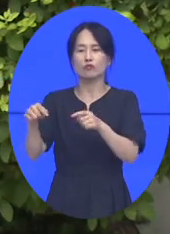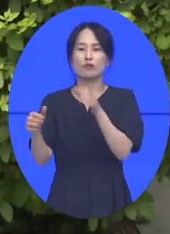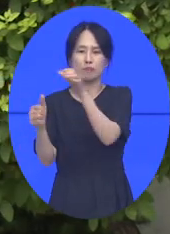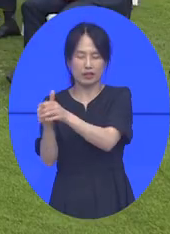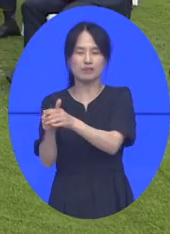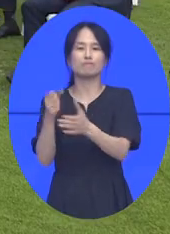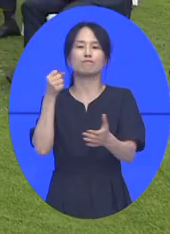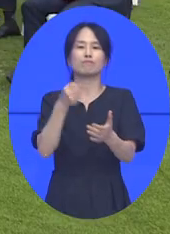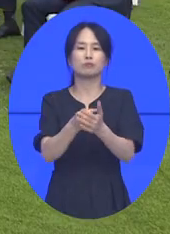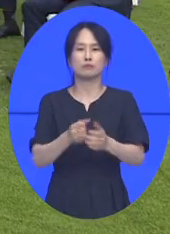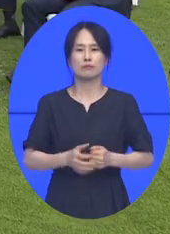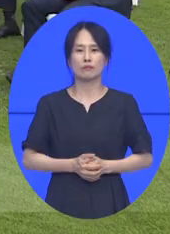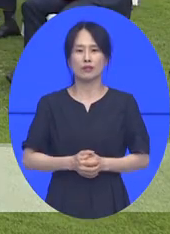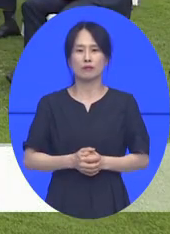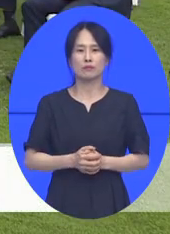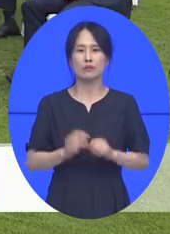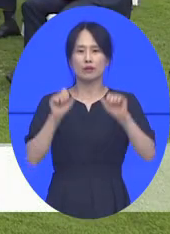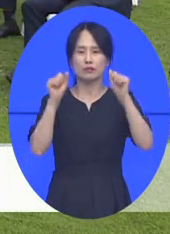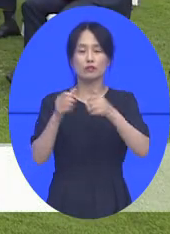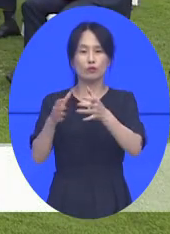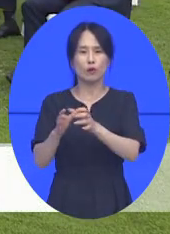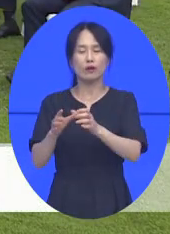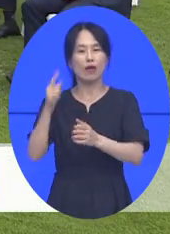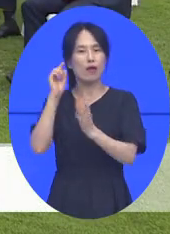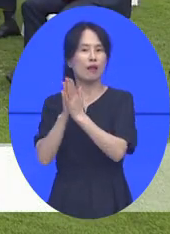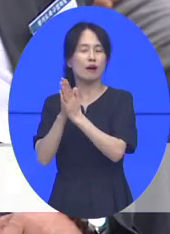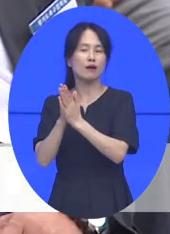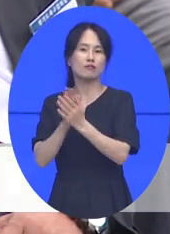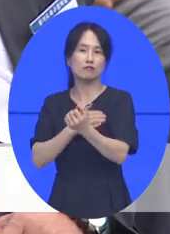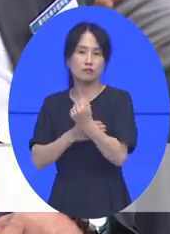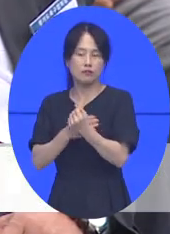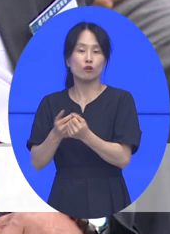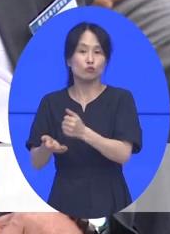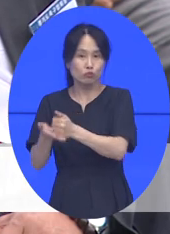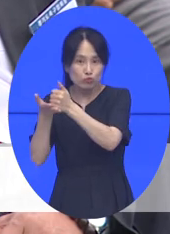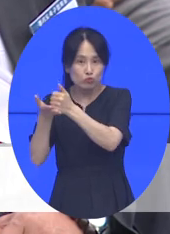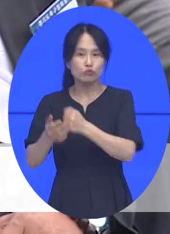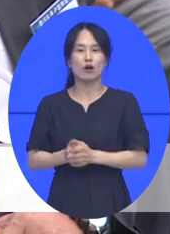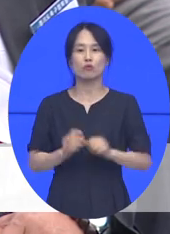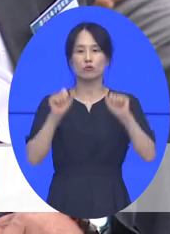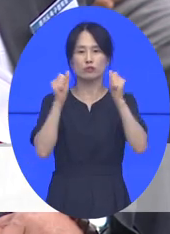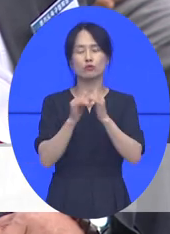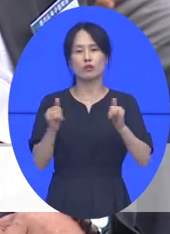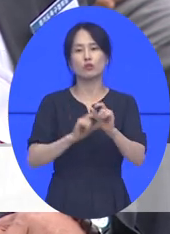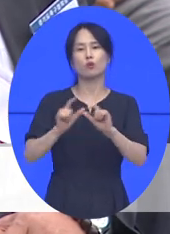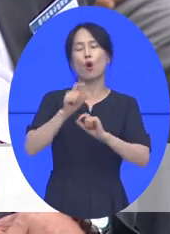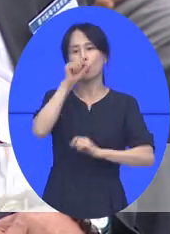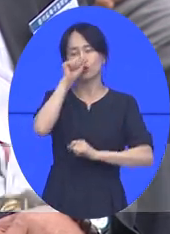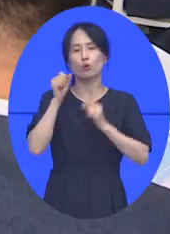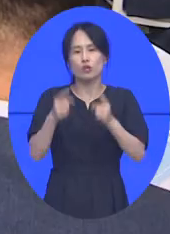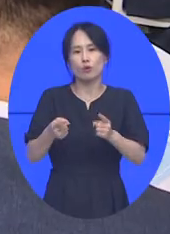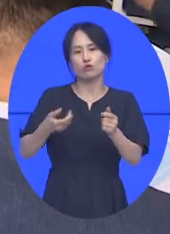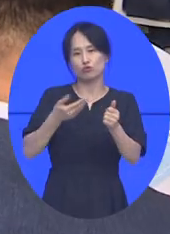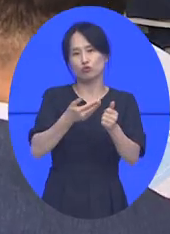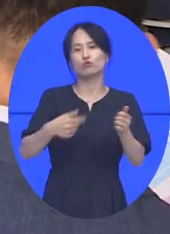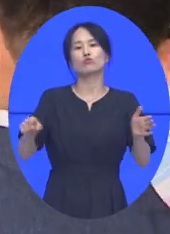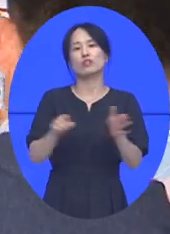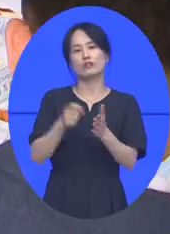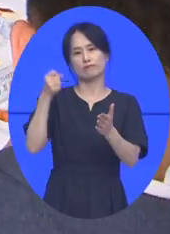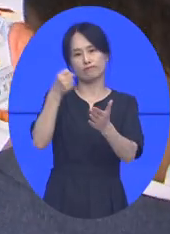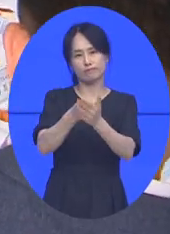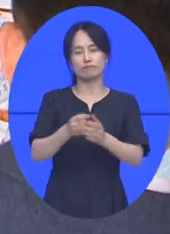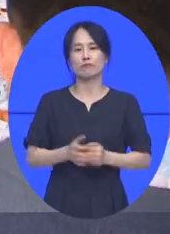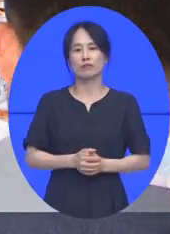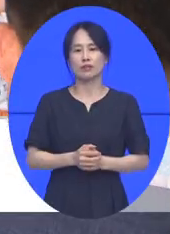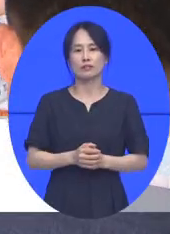이관하도록 하겠습니다. 도체육회의 자율성을 존중하고 체육인들에게 더 나은 기회를 제공하기 위한 결정입니다. 이에